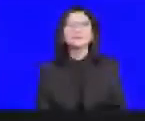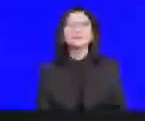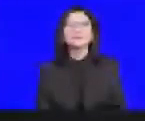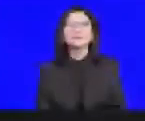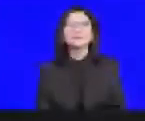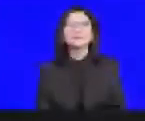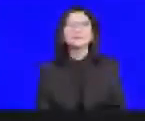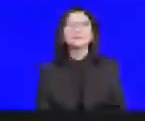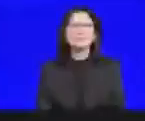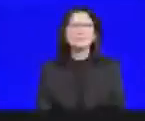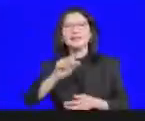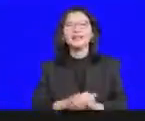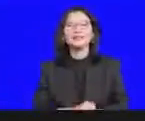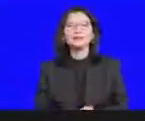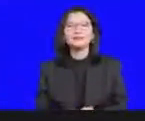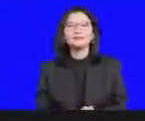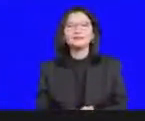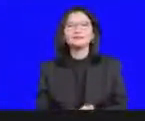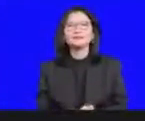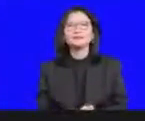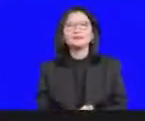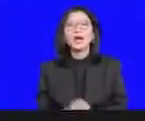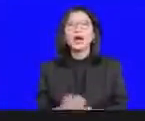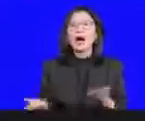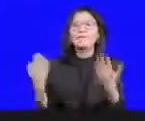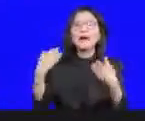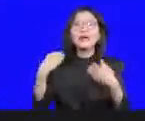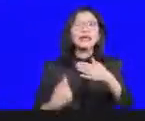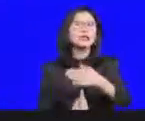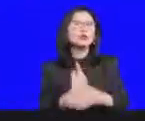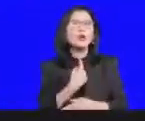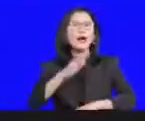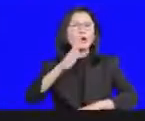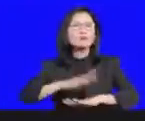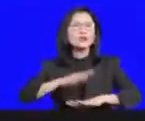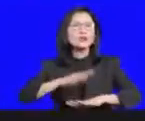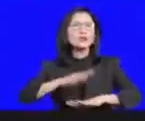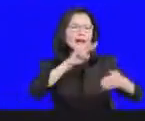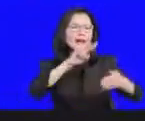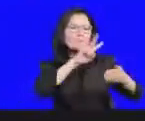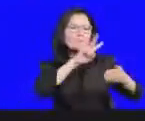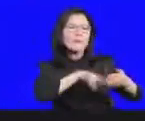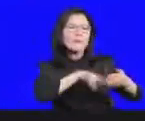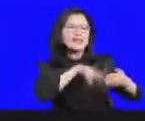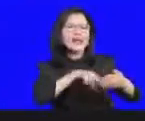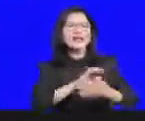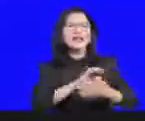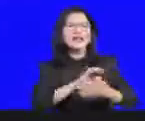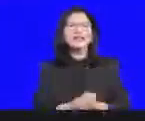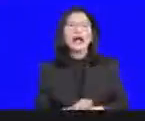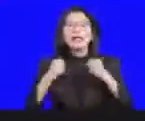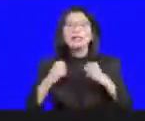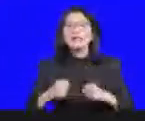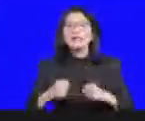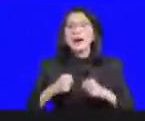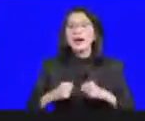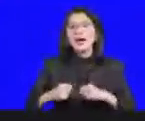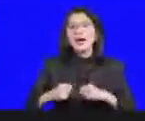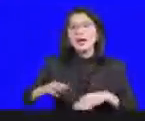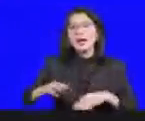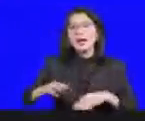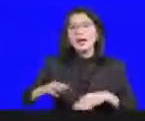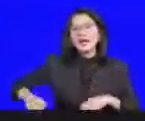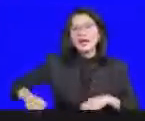Nikmati pemandangan di balik kaca. Mari tumbuhkan budaya literasi. Semangat